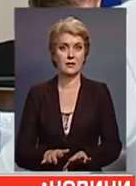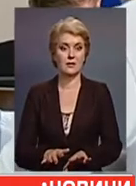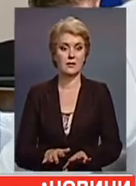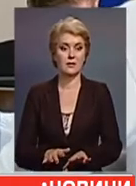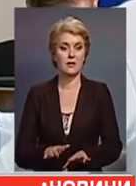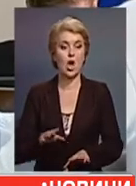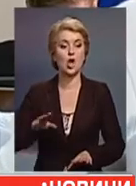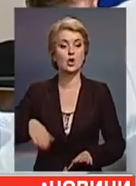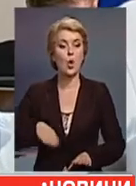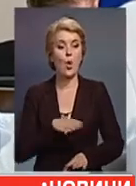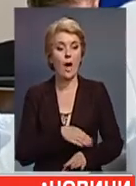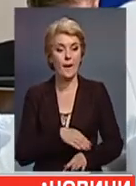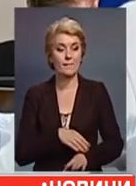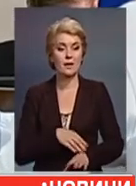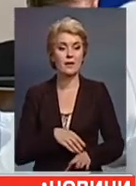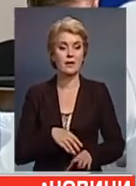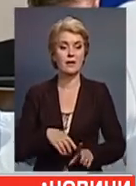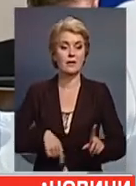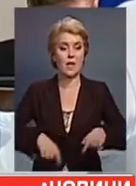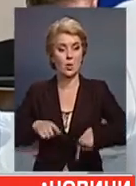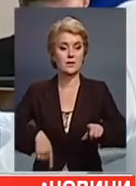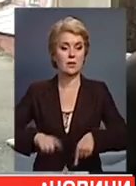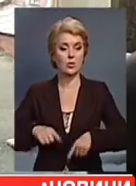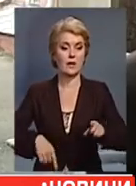і ногами, і який камінь на себе ударив.